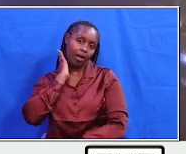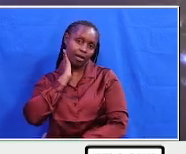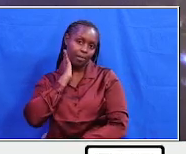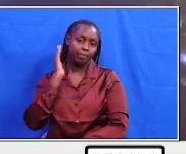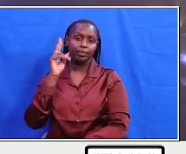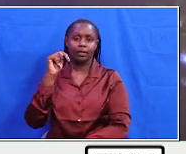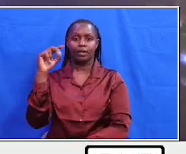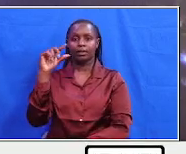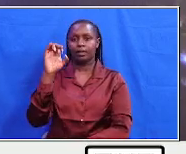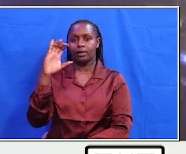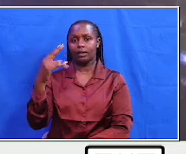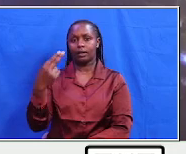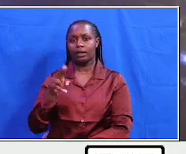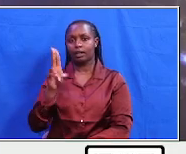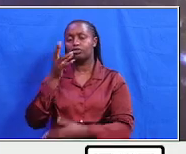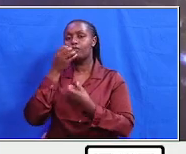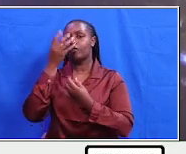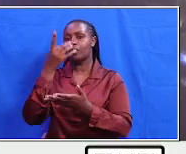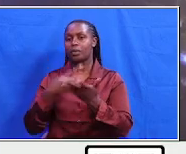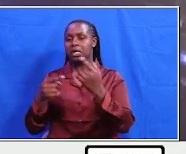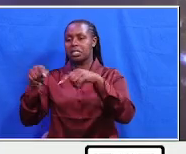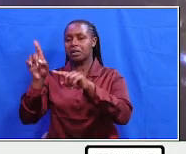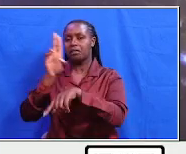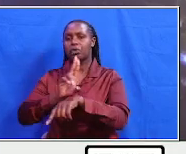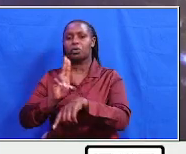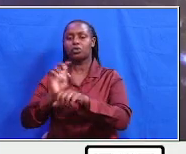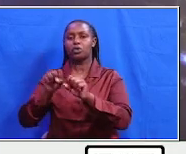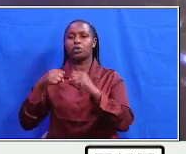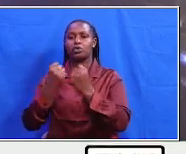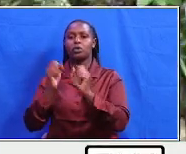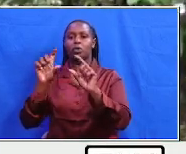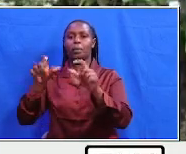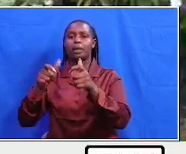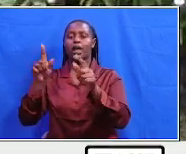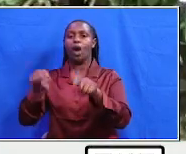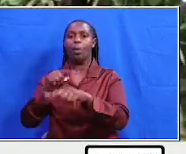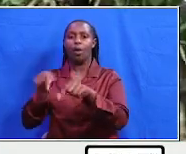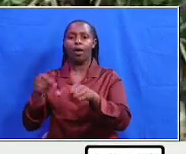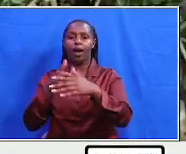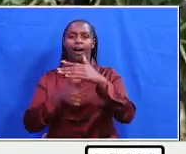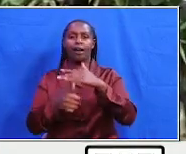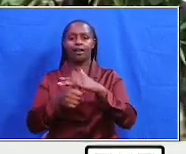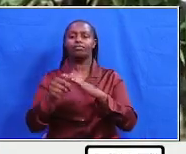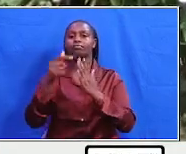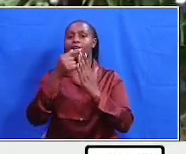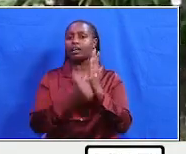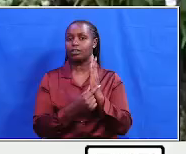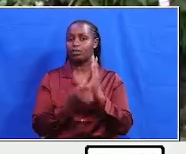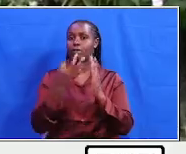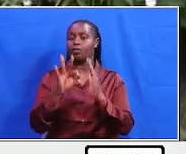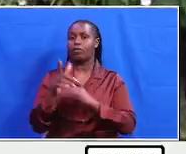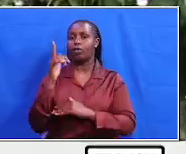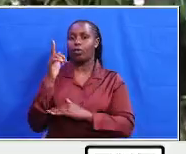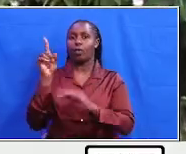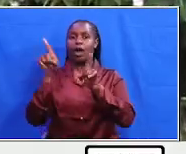Ngechu anakabiliwa na mashtaka ya utumizi mbaya wa mitandao chini ya kifungu 27 cha sheria na matumizi mabaya ya tarakilishi